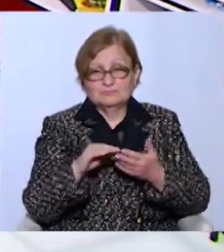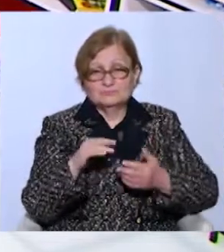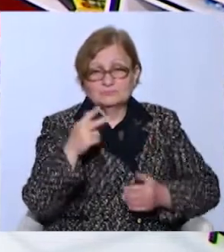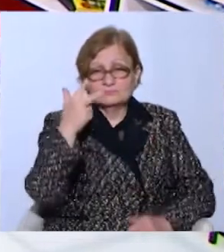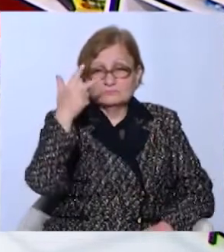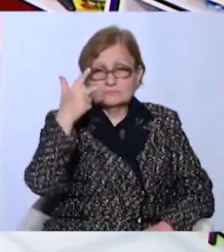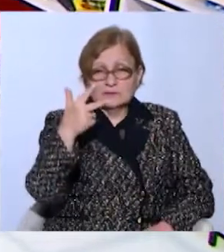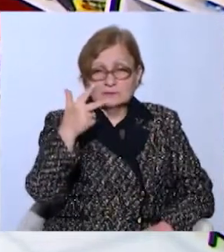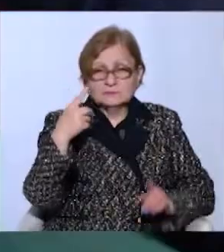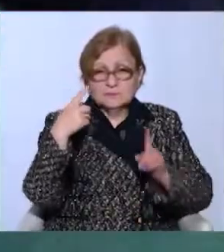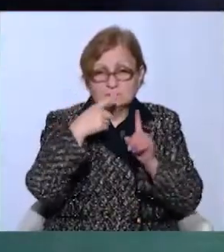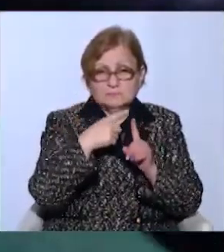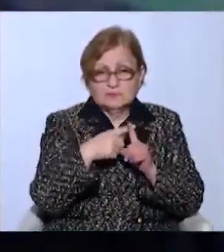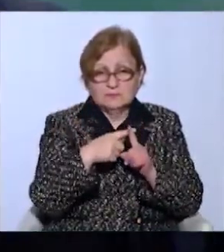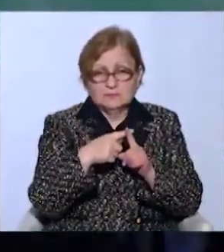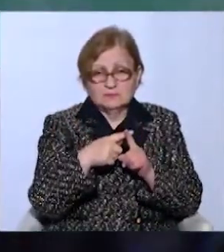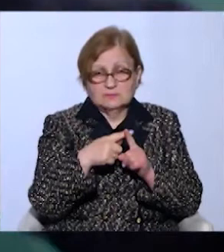3-ს დამატებული